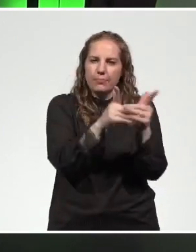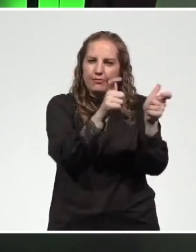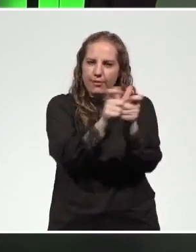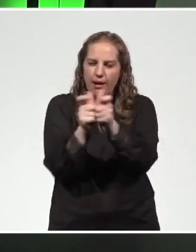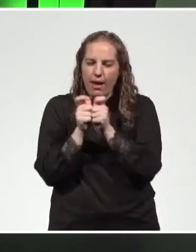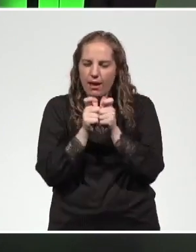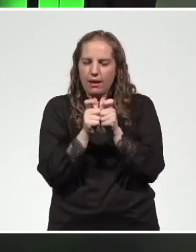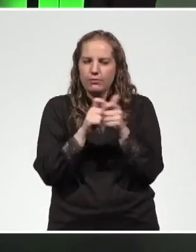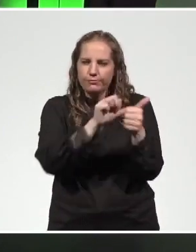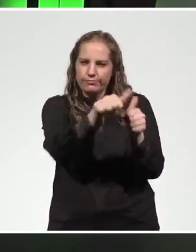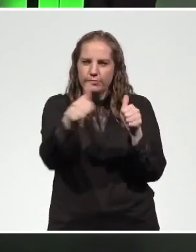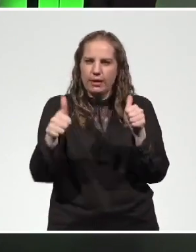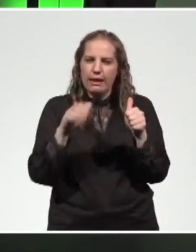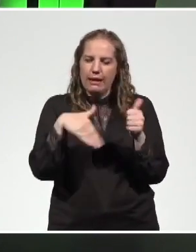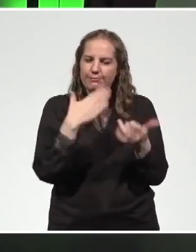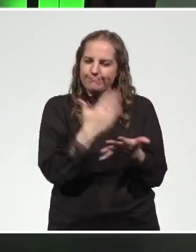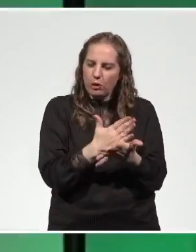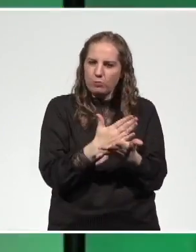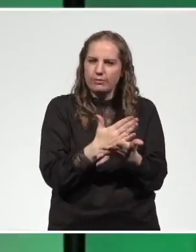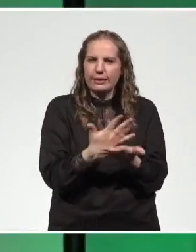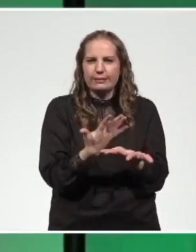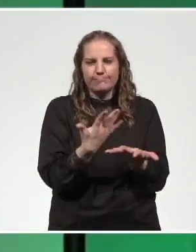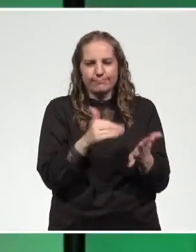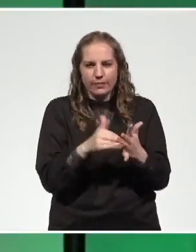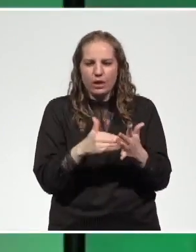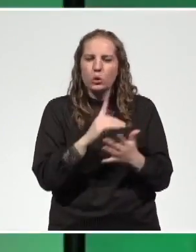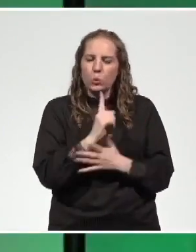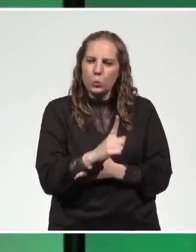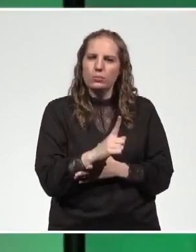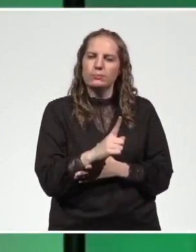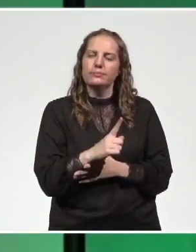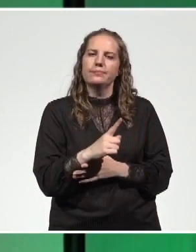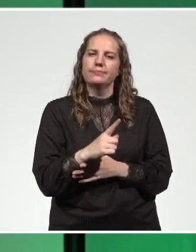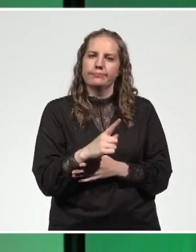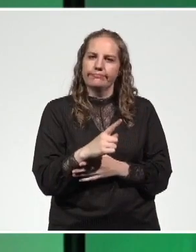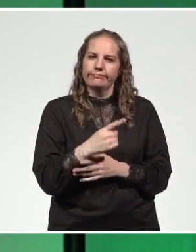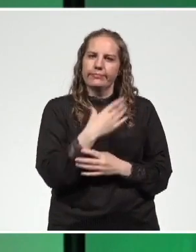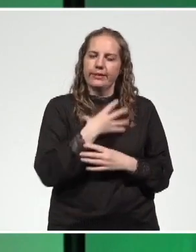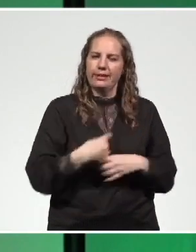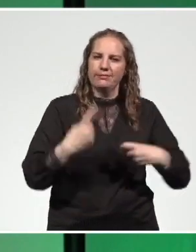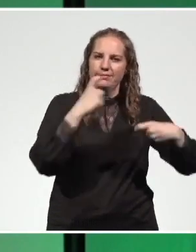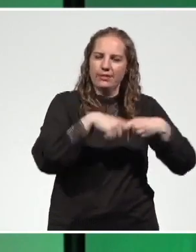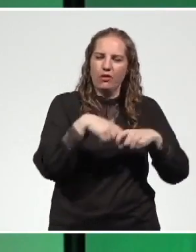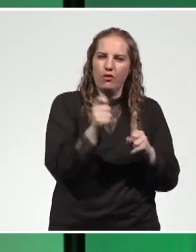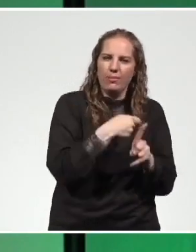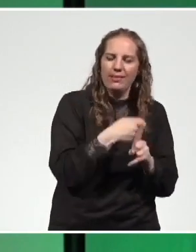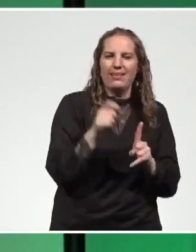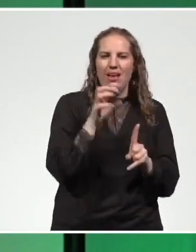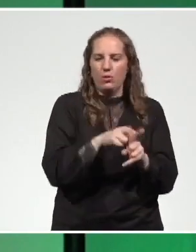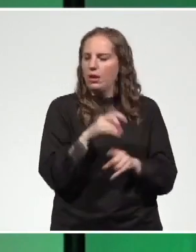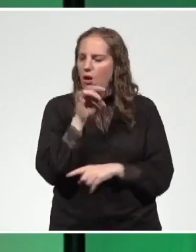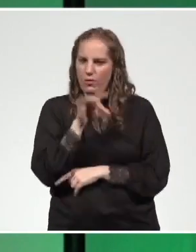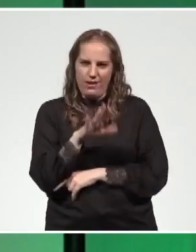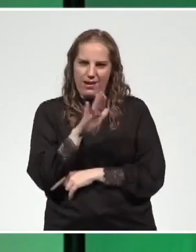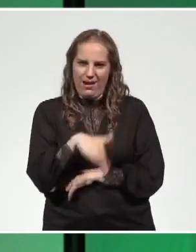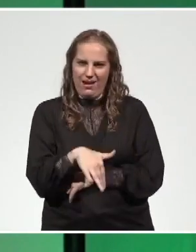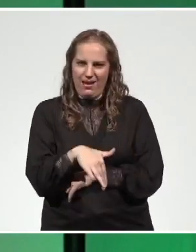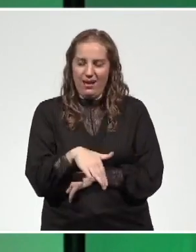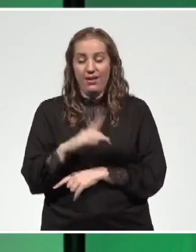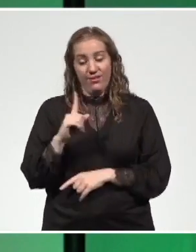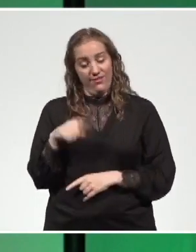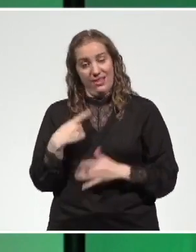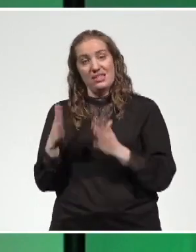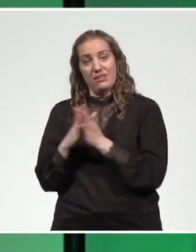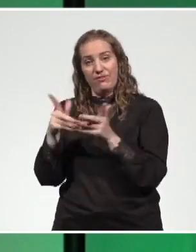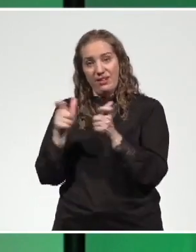að felst í kynbundnu ofbeldi og áreiti sem að á ekki að líðast. Og þetta er eitthvað sem að við þurfum að uppræta í okkar